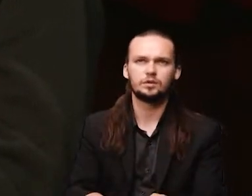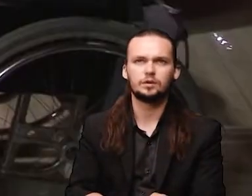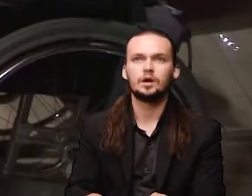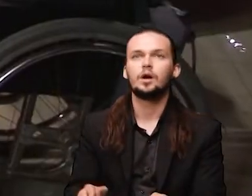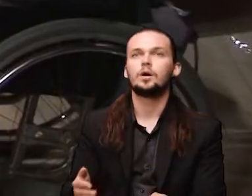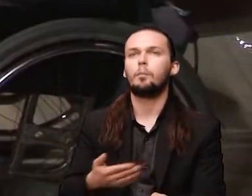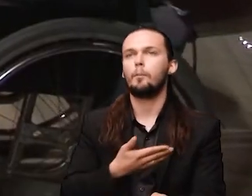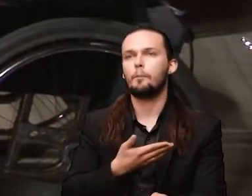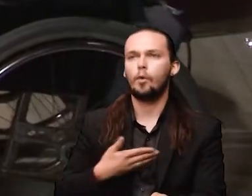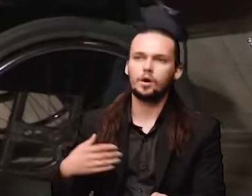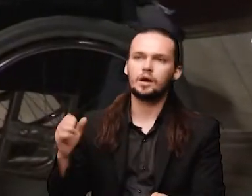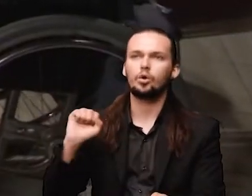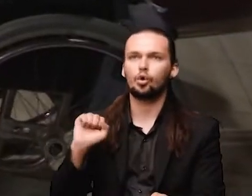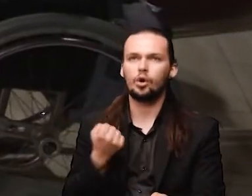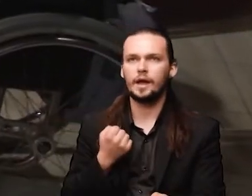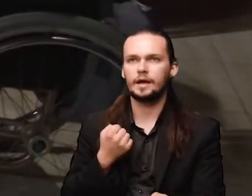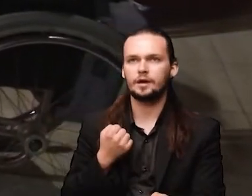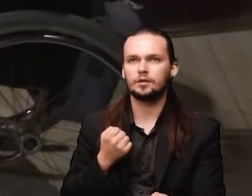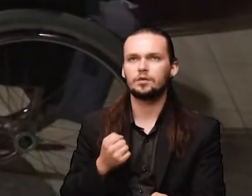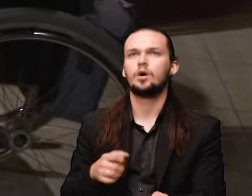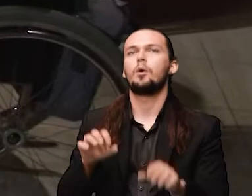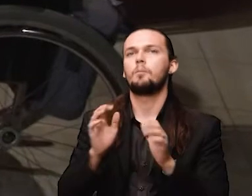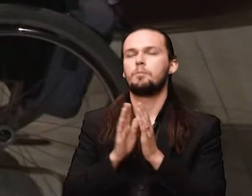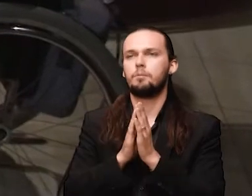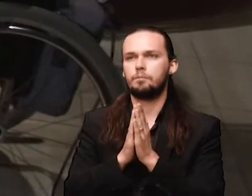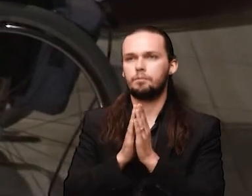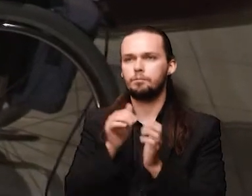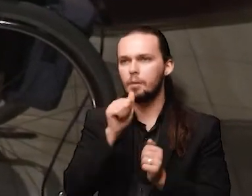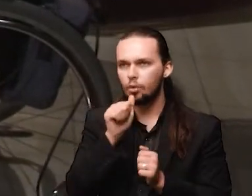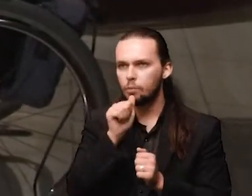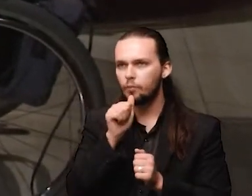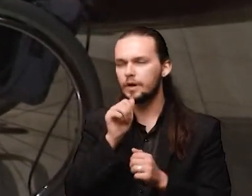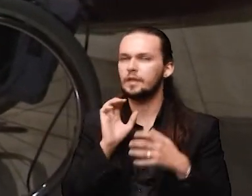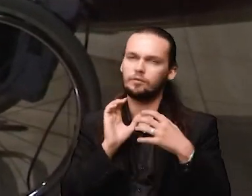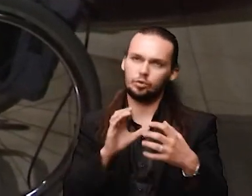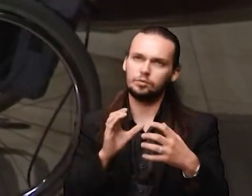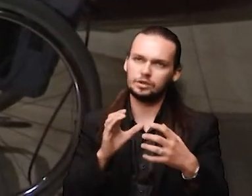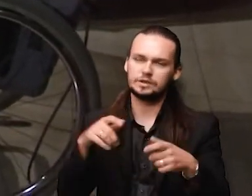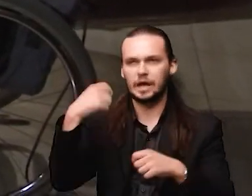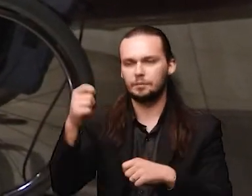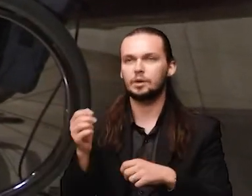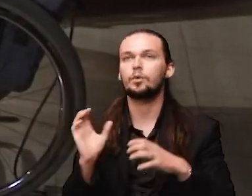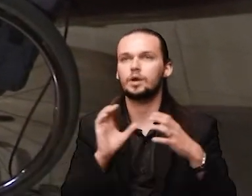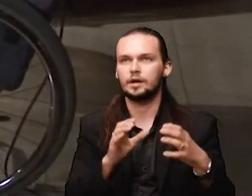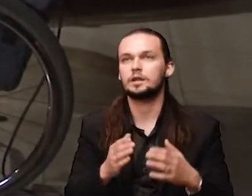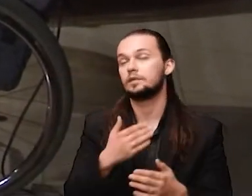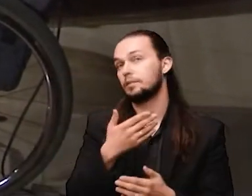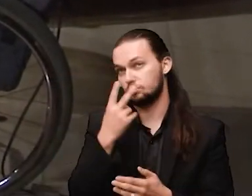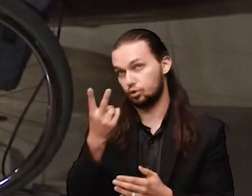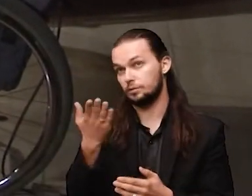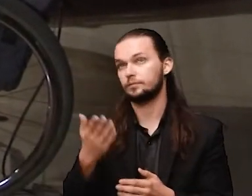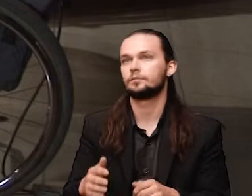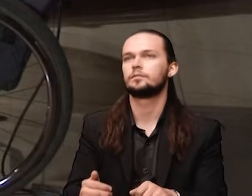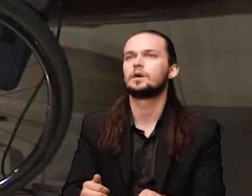лучше. Ну, мои коллеги попробовали проехать на автобусе, захватили с собой камеру. Давайте посмотрим сюжет. Давайте.